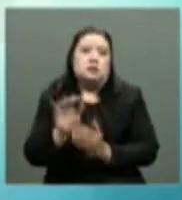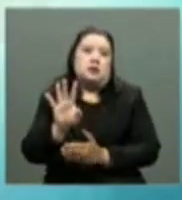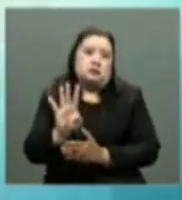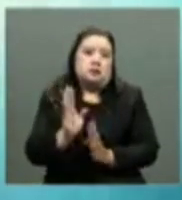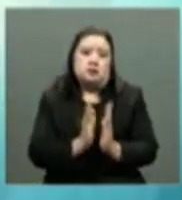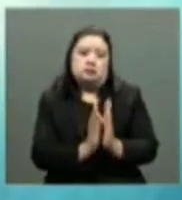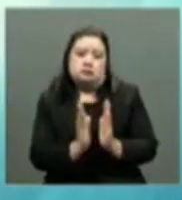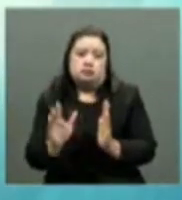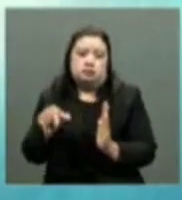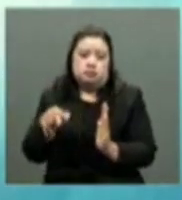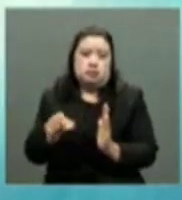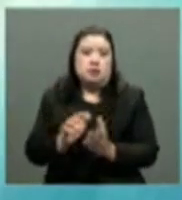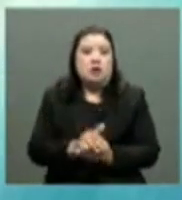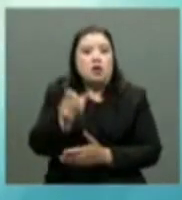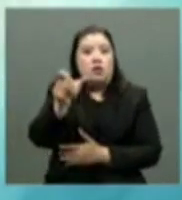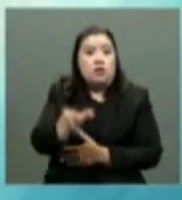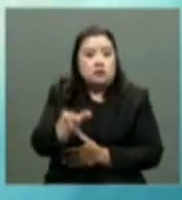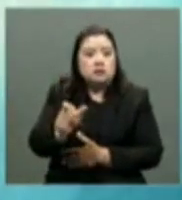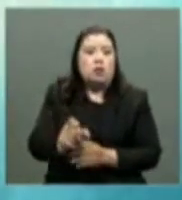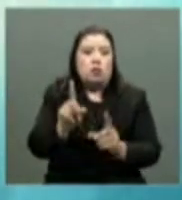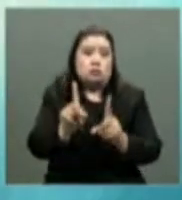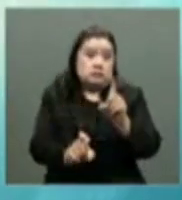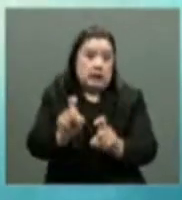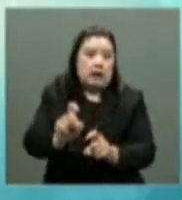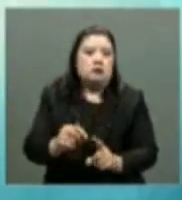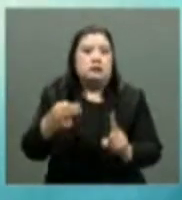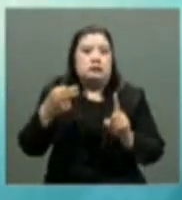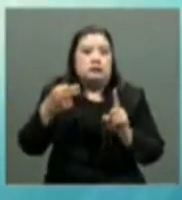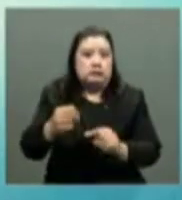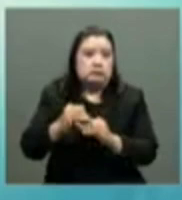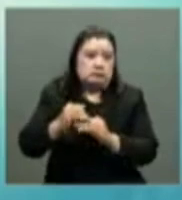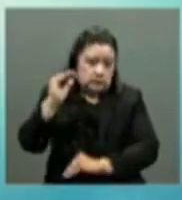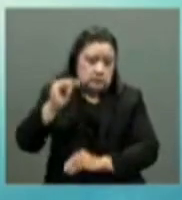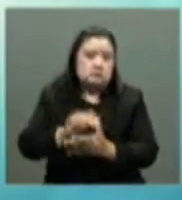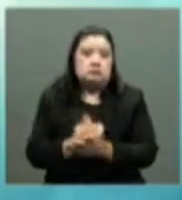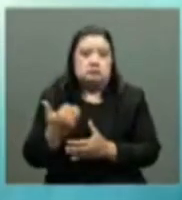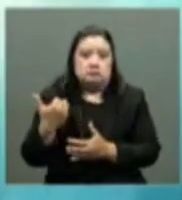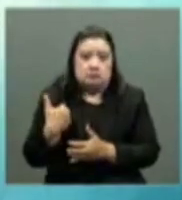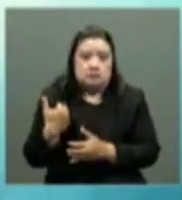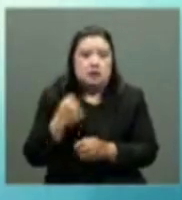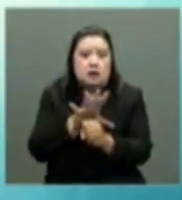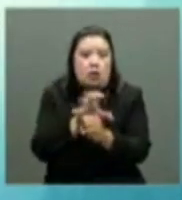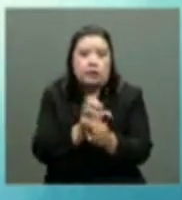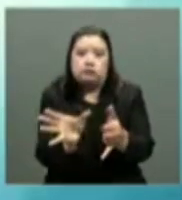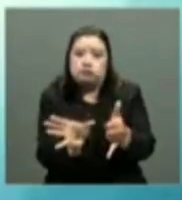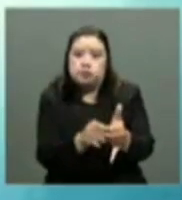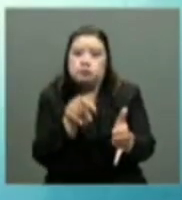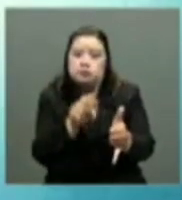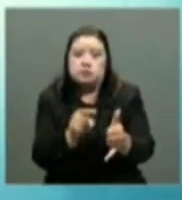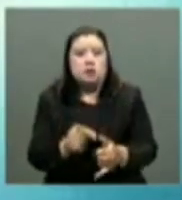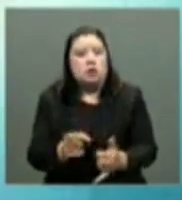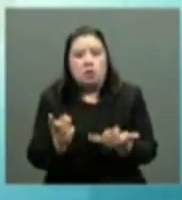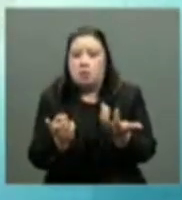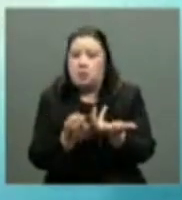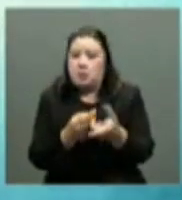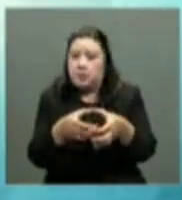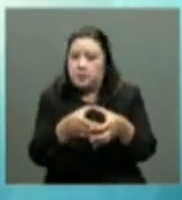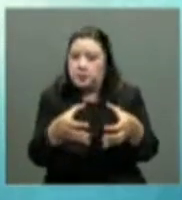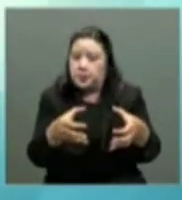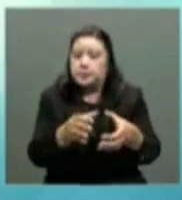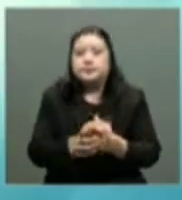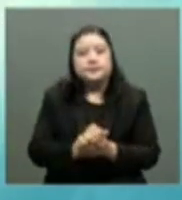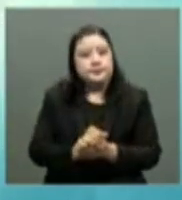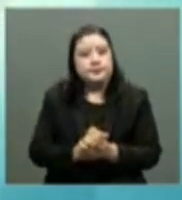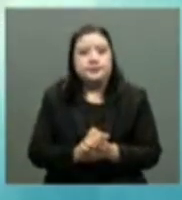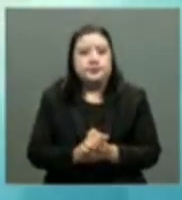มนำเรียนอยู่บ่อยๆนะครับประเทศฝรั่งเศสมีคนเสียชีวิตกันเป็นหมื่นเลยนะครับแล้วก็ติดเชื้อกันเป็นเยอะมากนะครับตอนนี้ก็